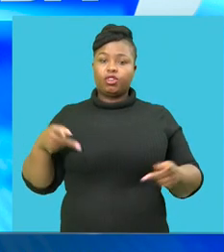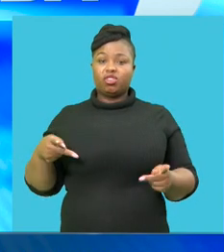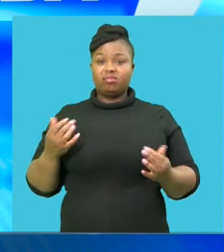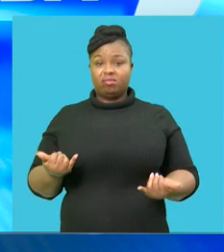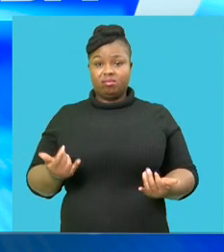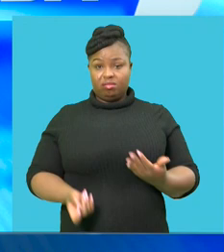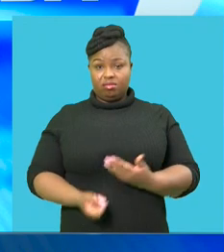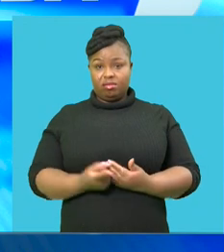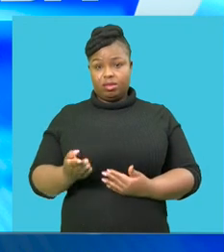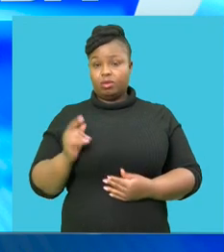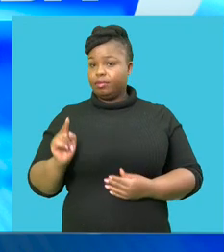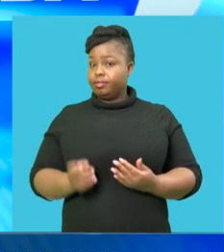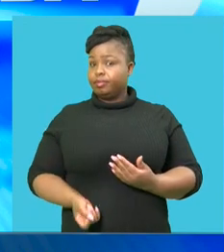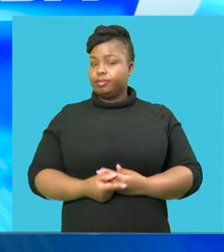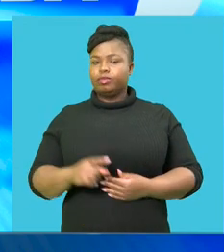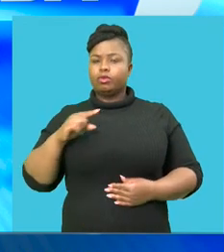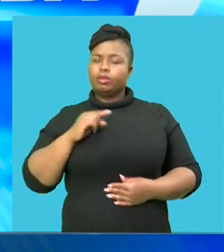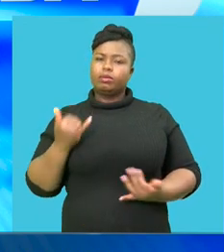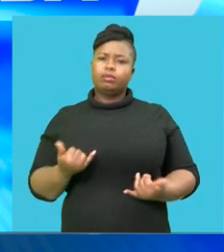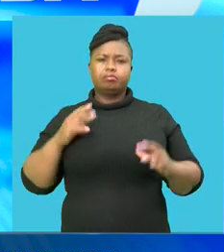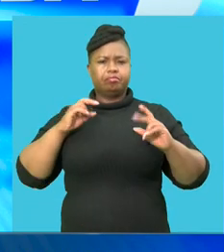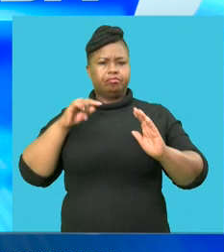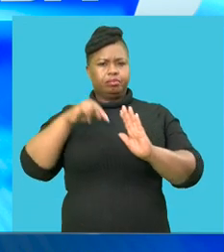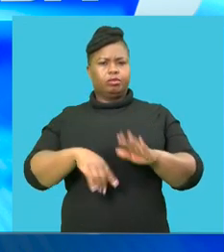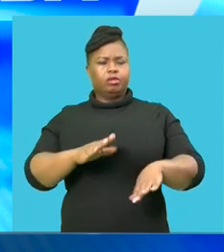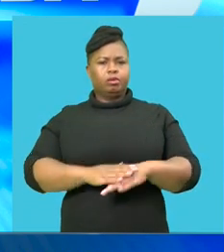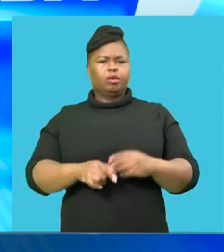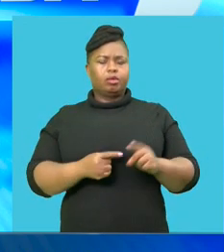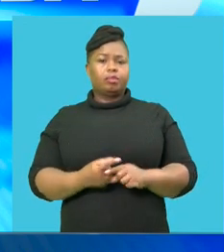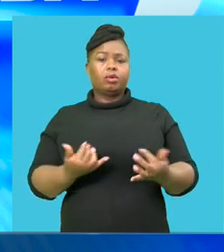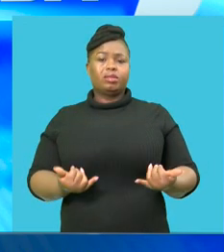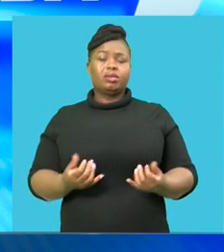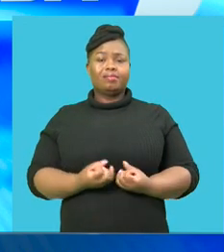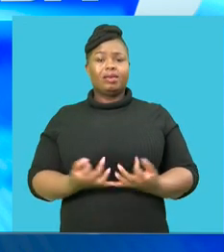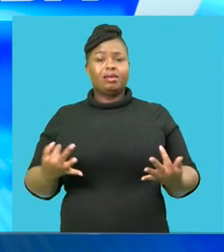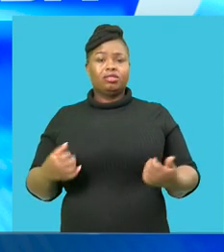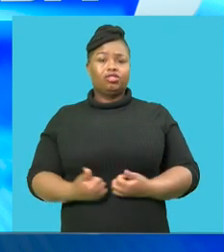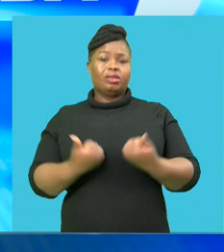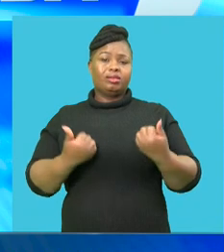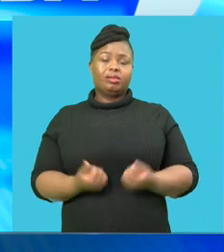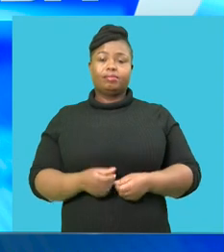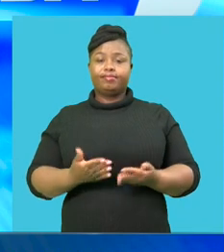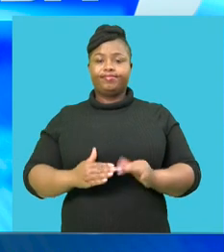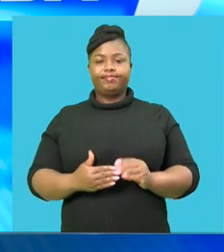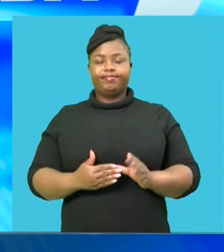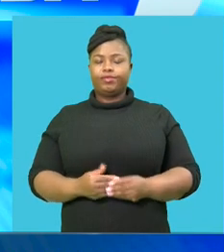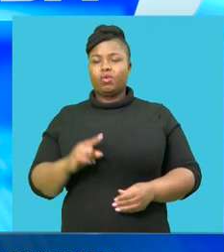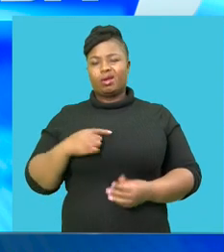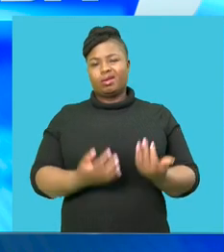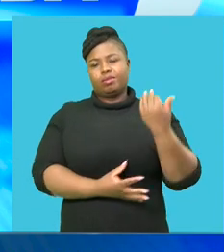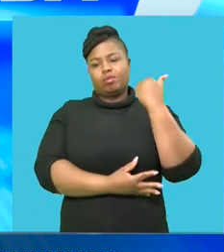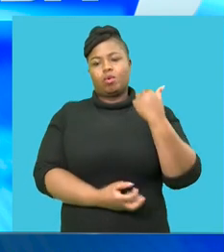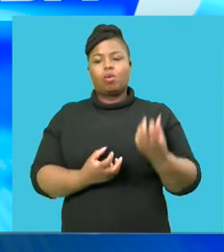namhlanje. Lokhu kuza ngemva kokubhekisisa kabanzi ngey'nkinga zobubhe ezikhungethe lomphakathi njengoba iningi labantu lidla imbuya